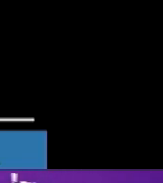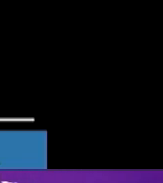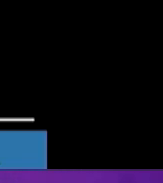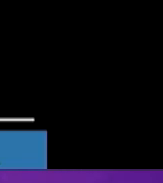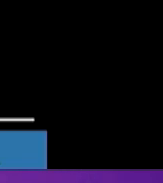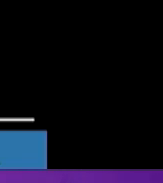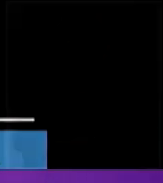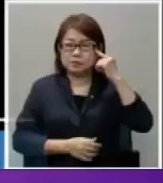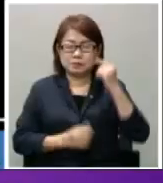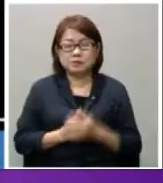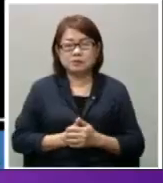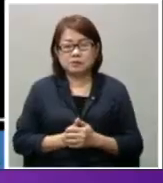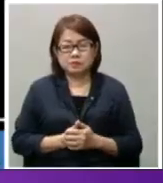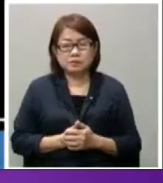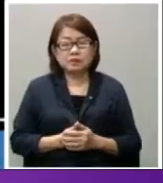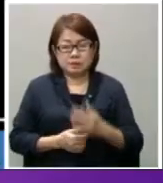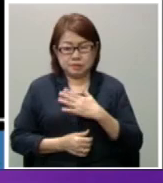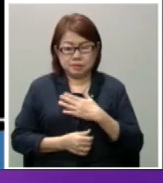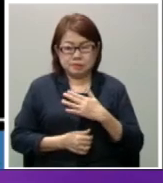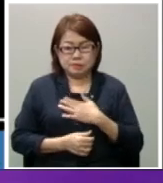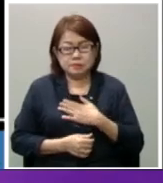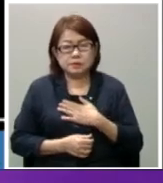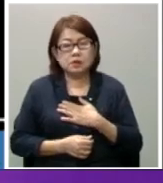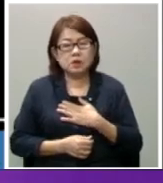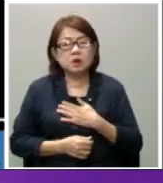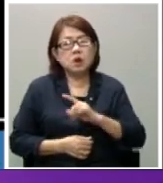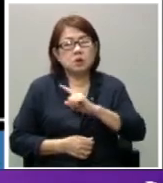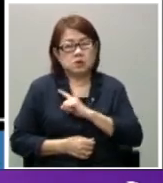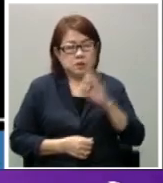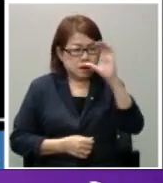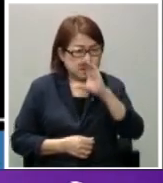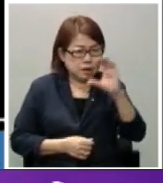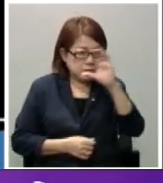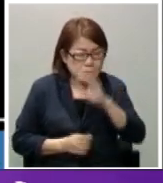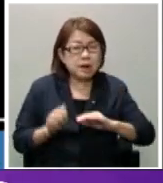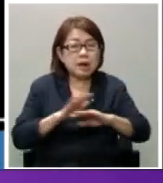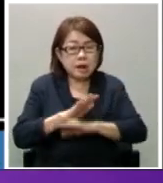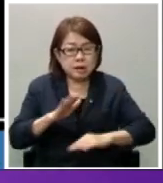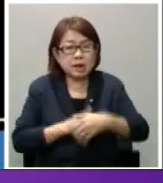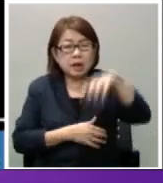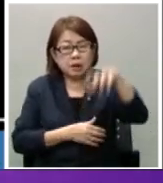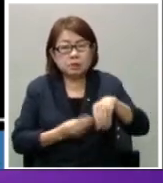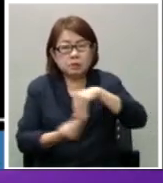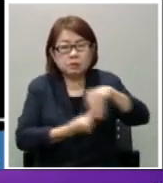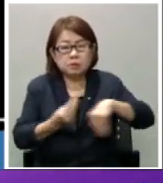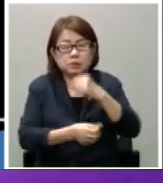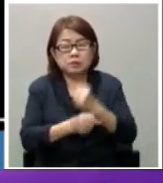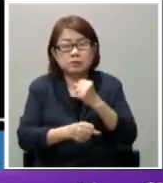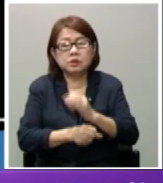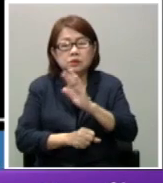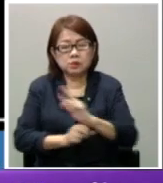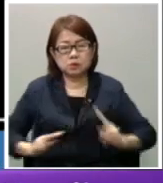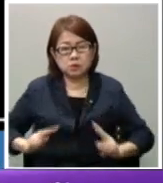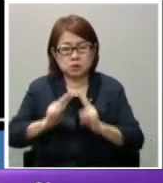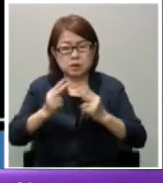ครับฟ้องท่านประธานนะครับผมจะหาข้อมูลเหล่านี้ได้นะครับกรมพัฒนาธุรกิจของกระทรวงพาณิชย์เครื่องเสียเป็น